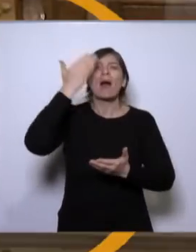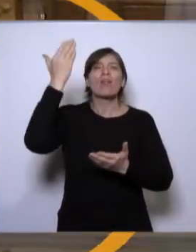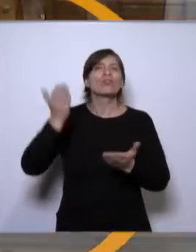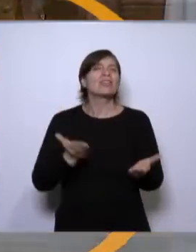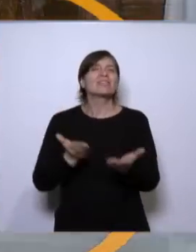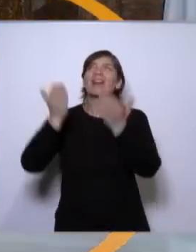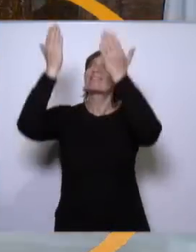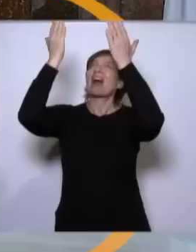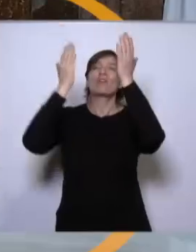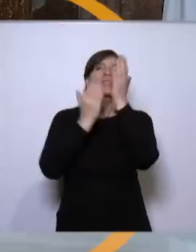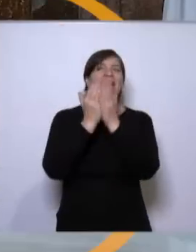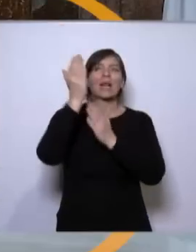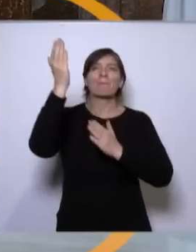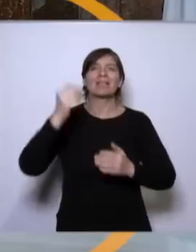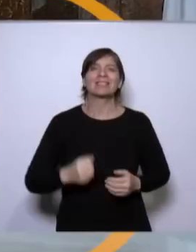거룩한 당신